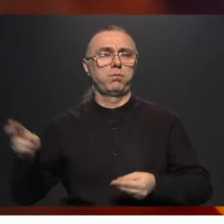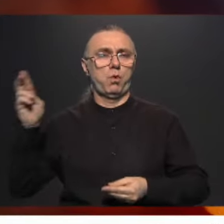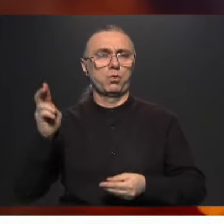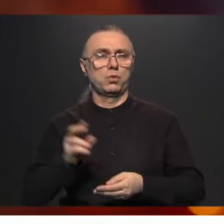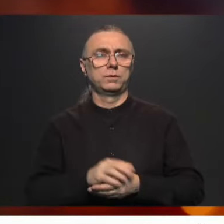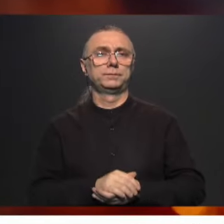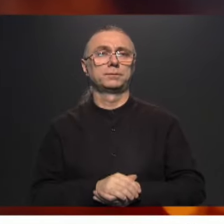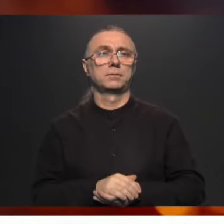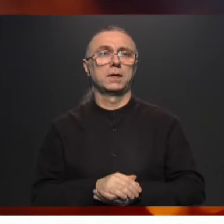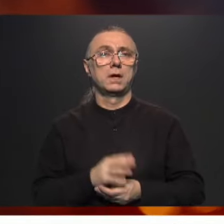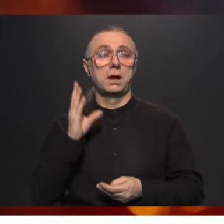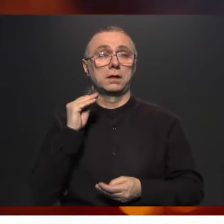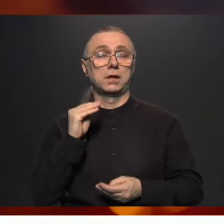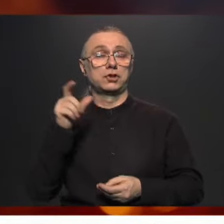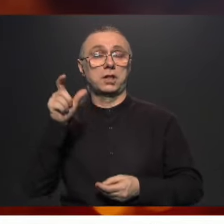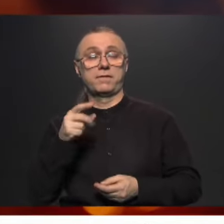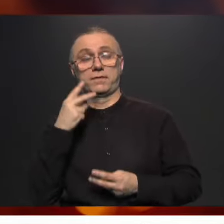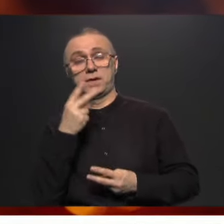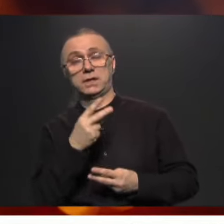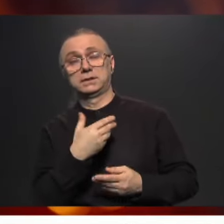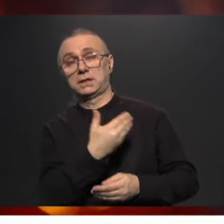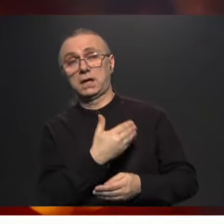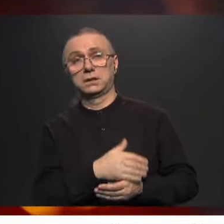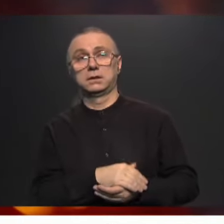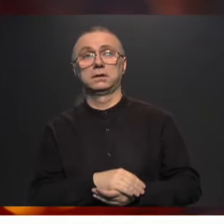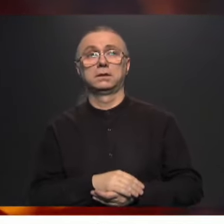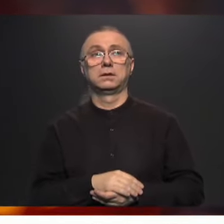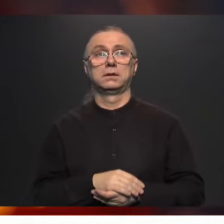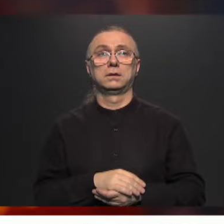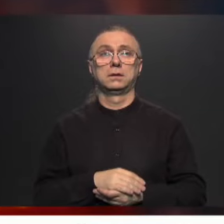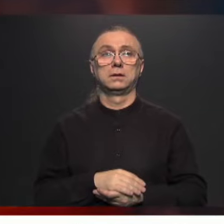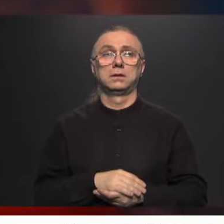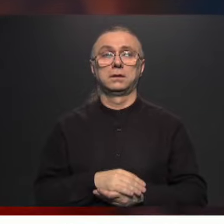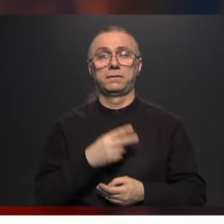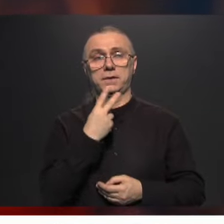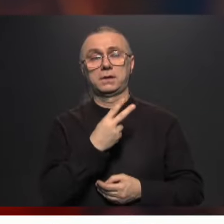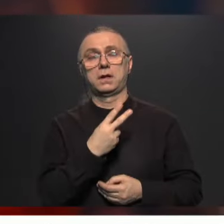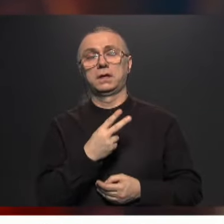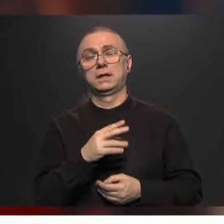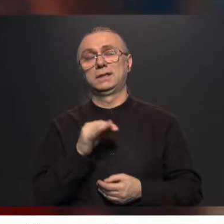и когда человека видели со стороны, видели, что Иисус Назарей, да,